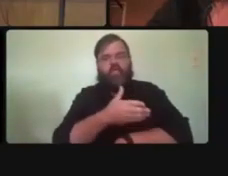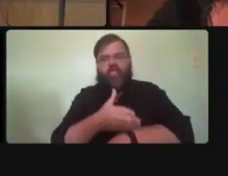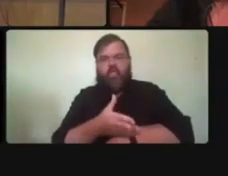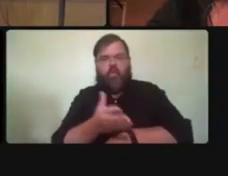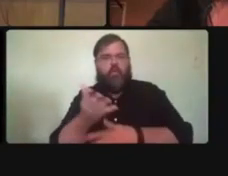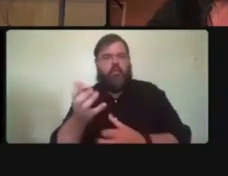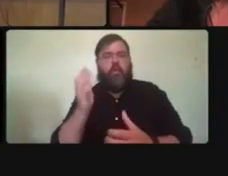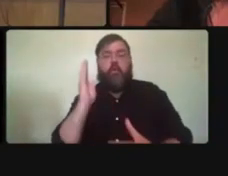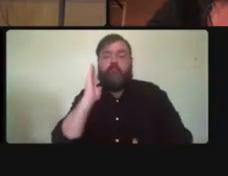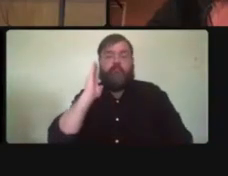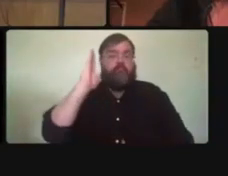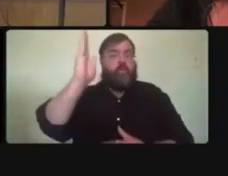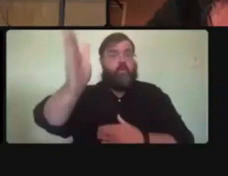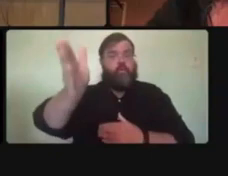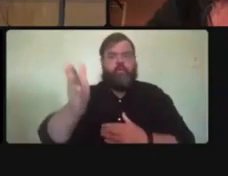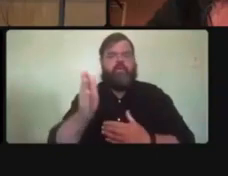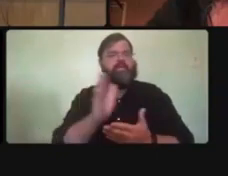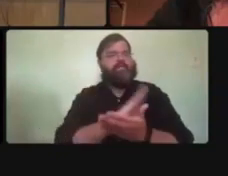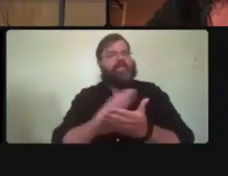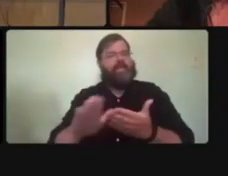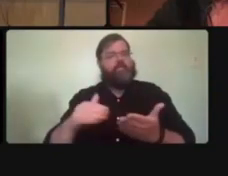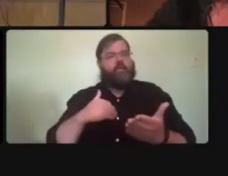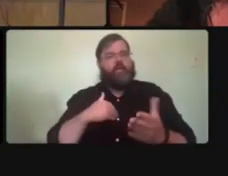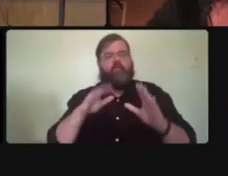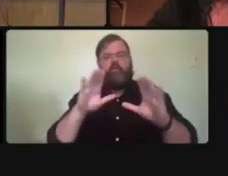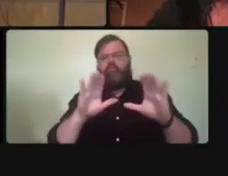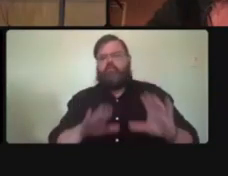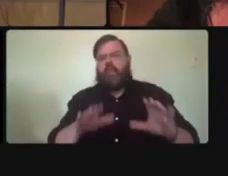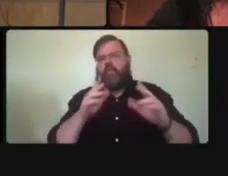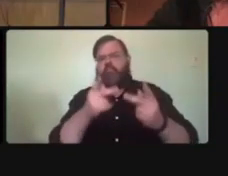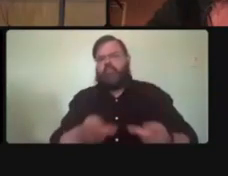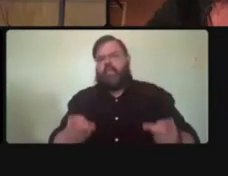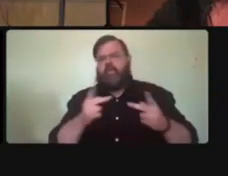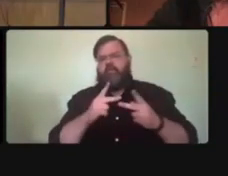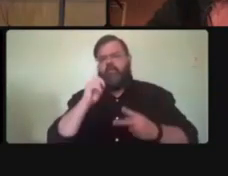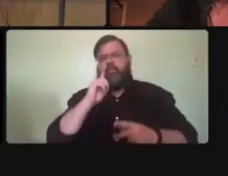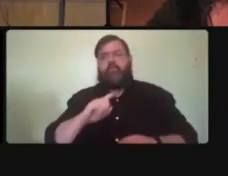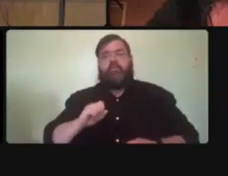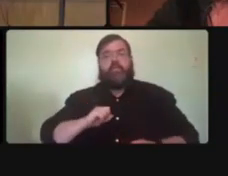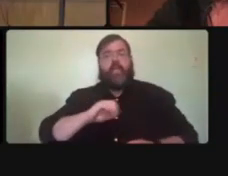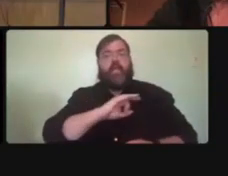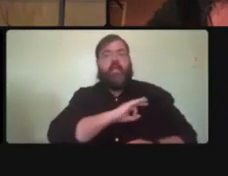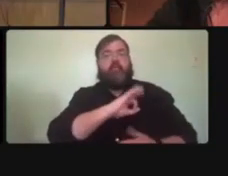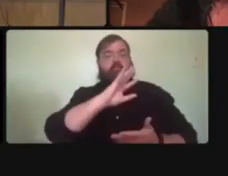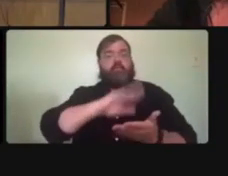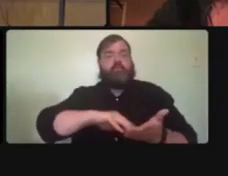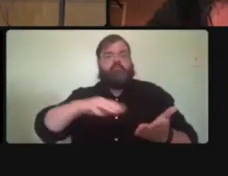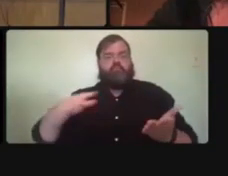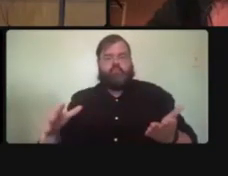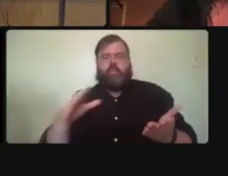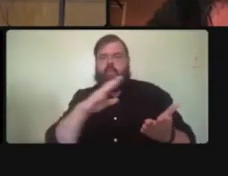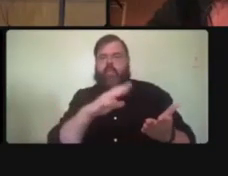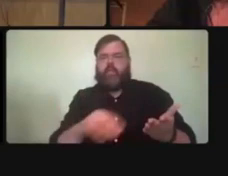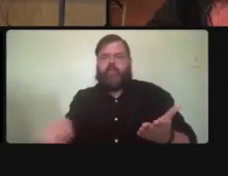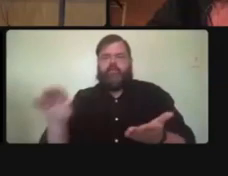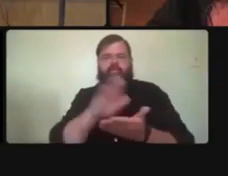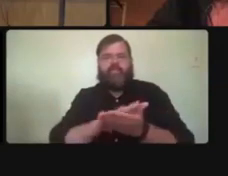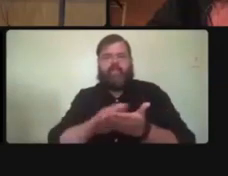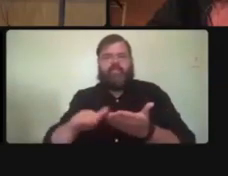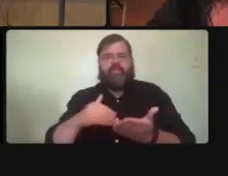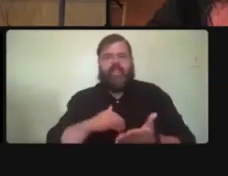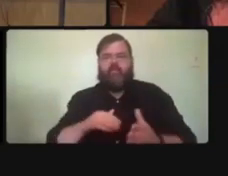tuseme kwa wazi kuwa kwa kweli tumefanya kazi, ni vizuri, ni kazi nzuri ambayo tumefanya,